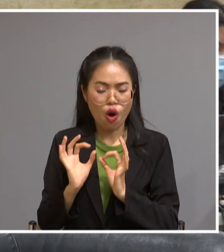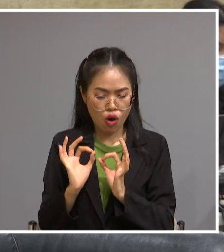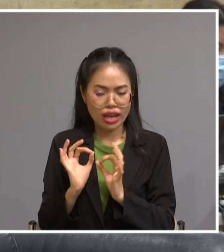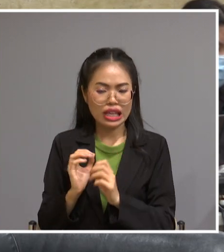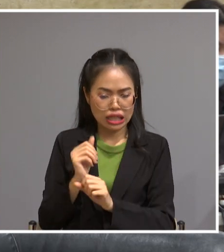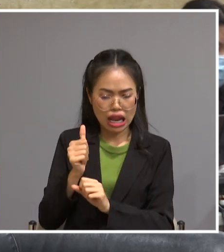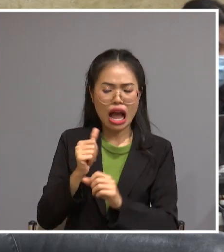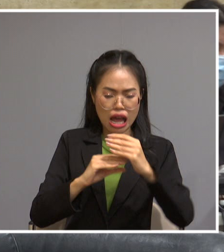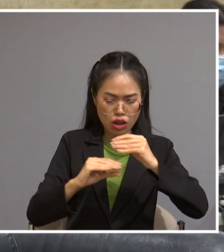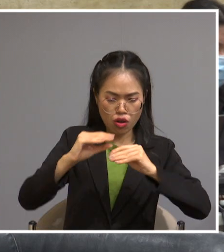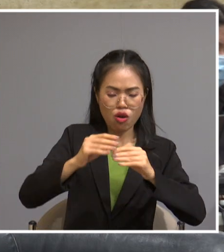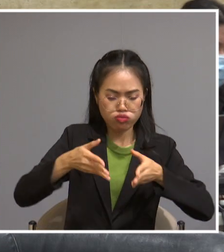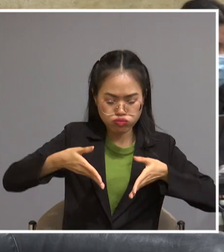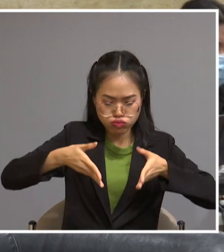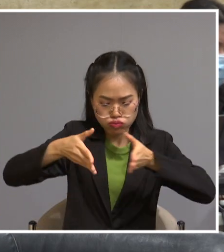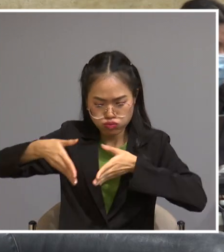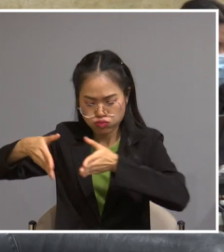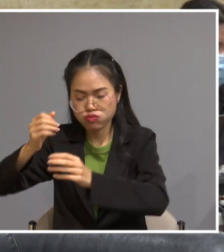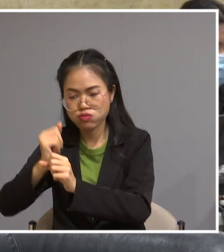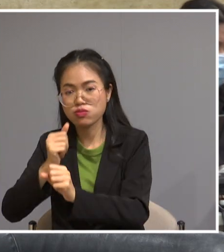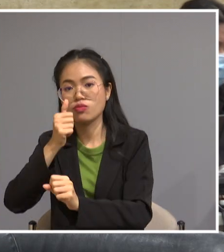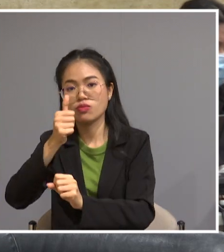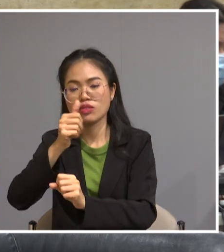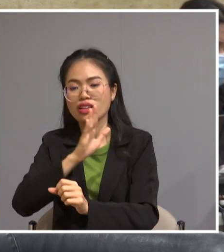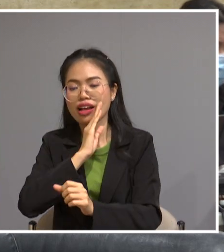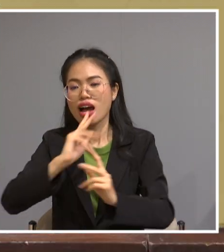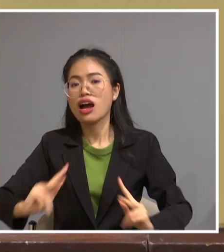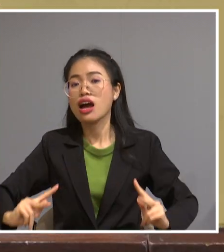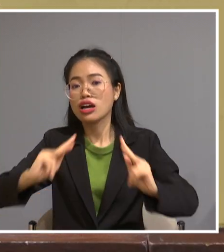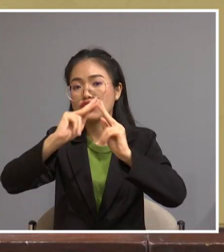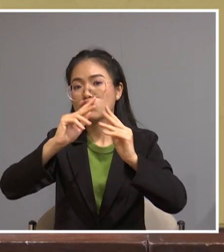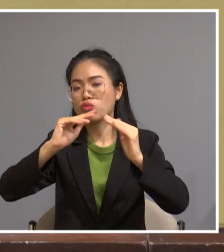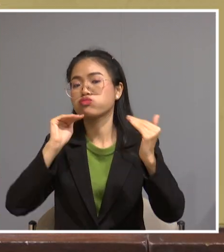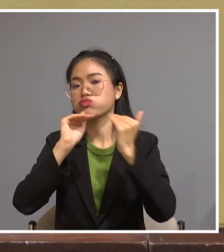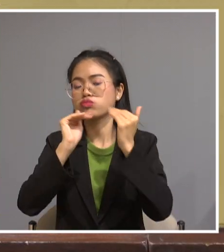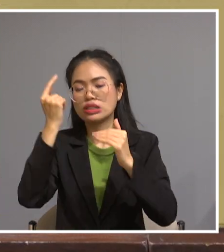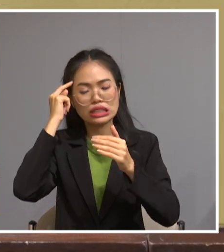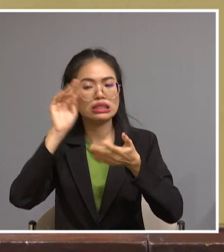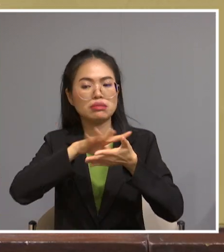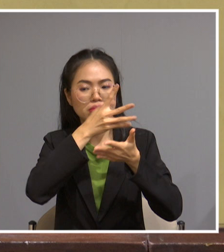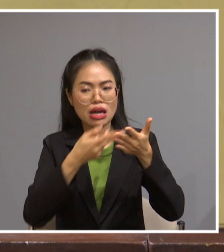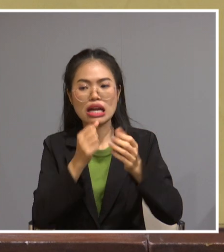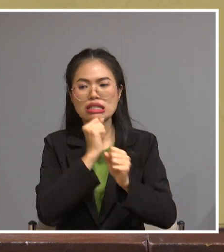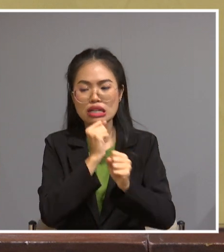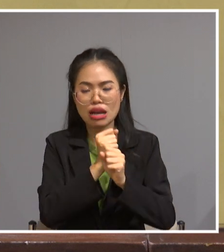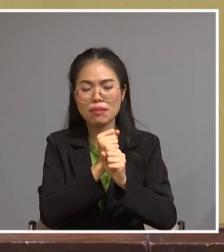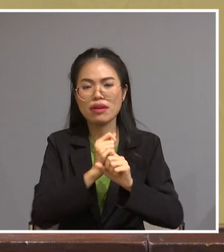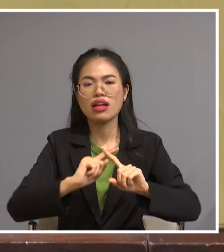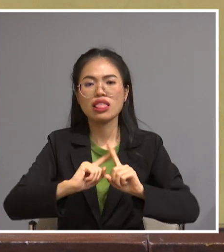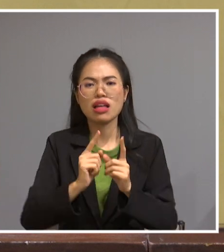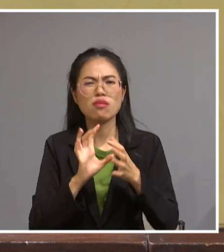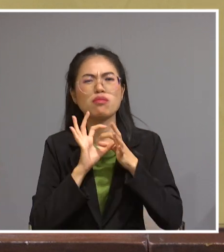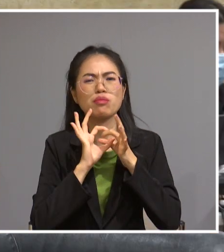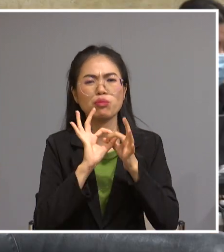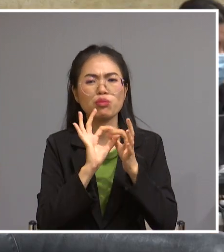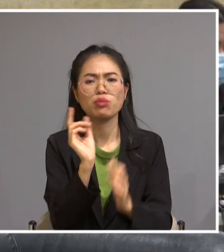ทางจหลพูลก็ยินดีท amidstวงกรมนาคมมีแผนที่จะขยายเส้นทางแต่มีความกงว